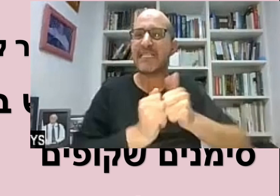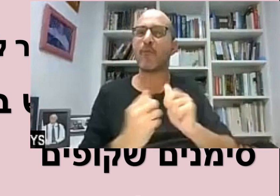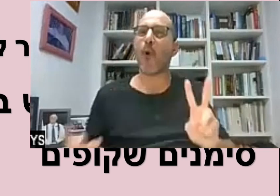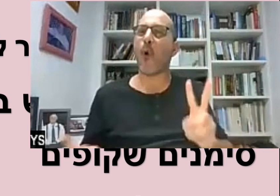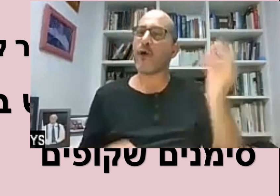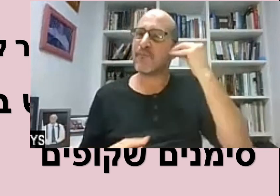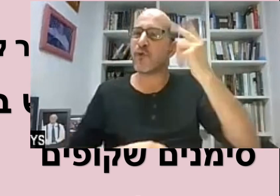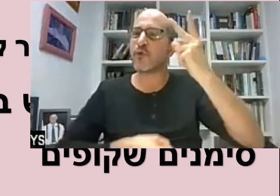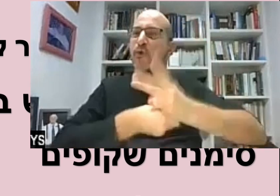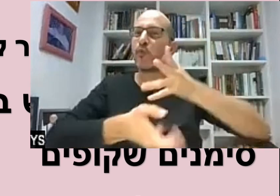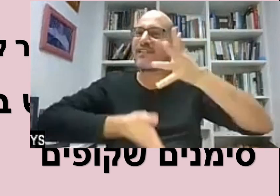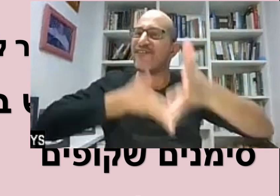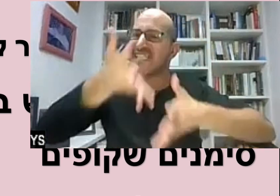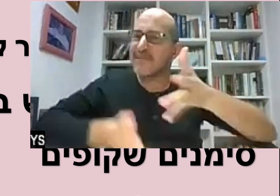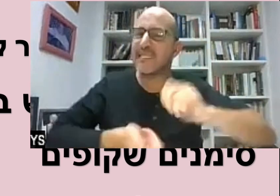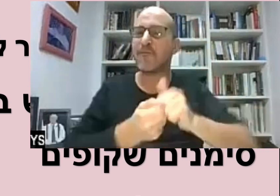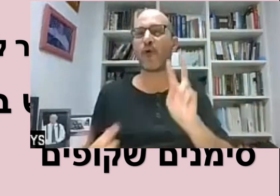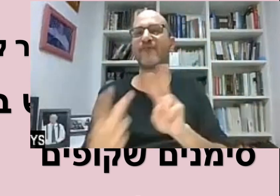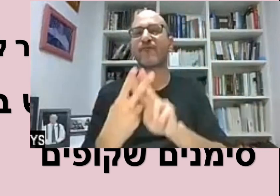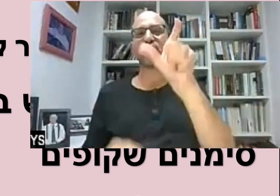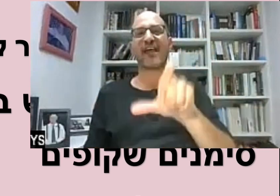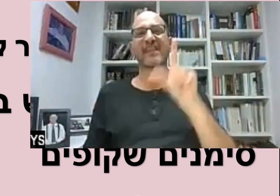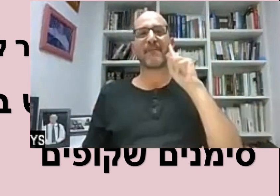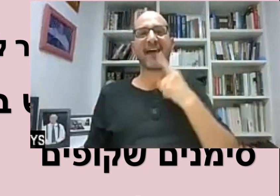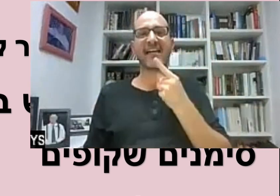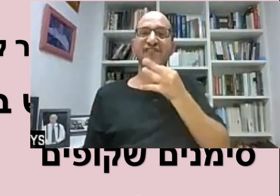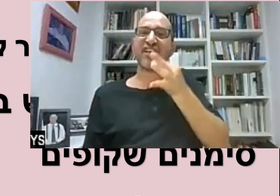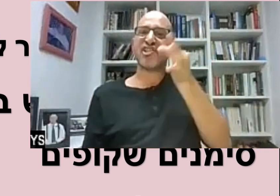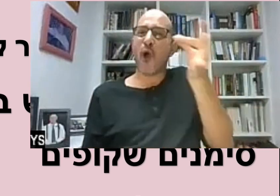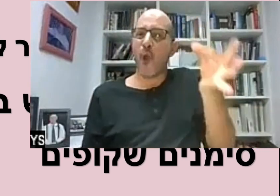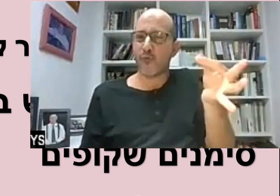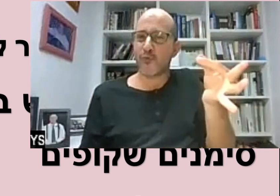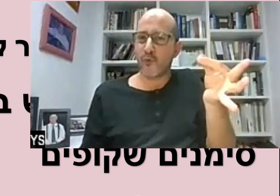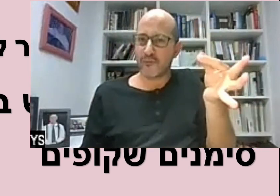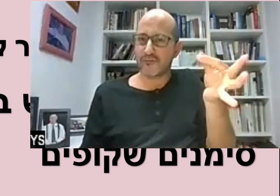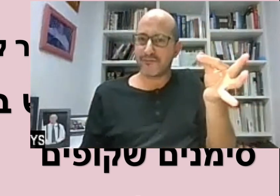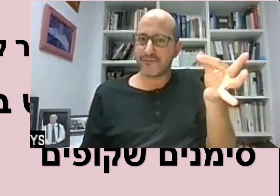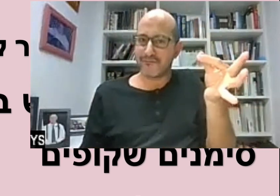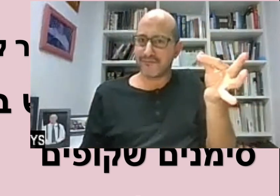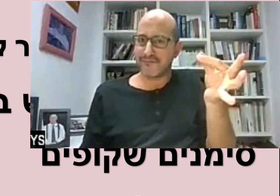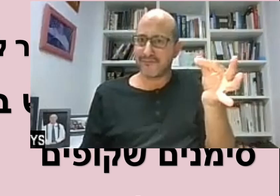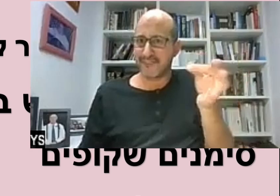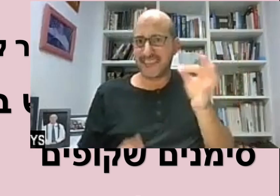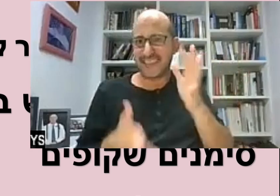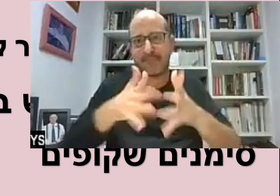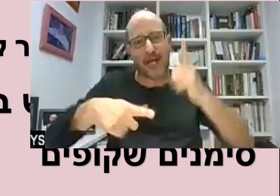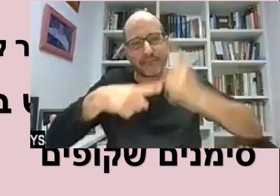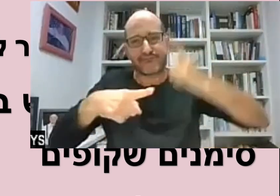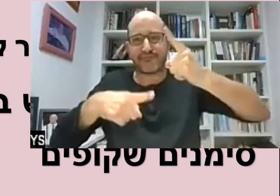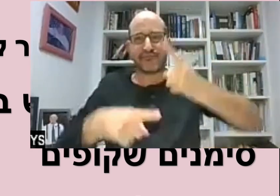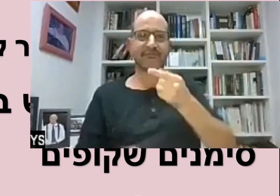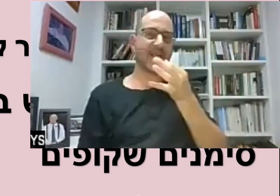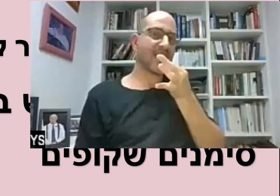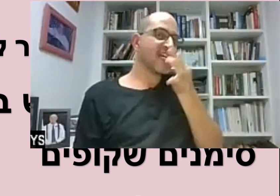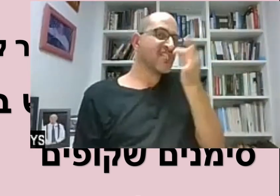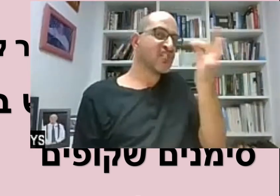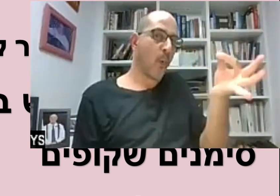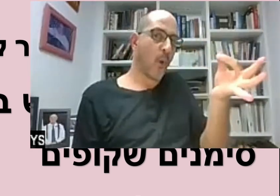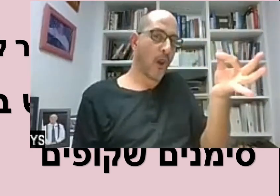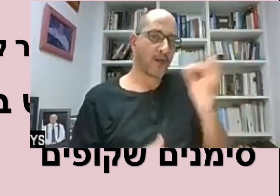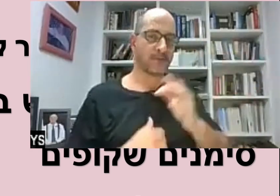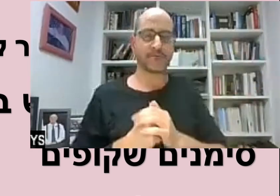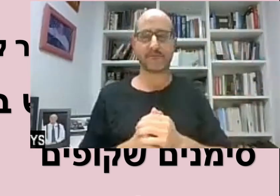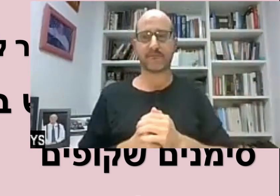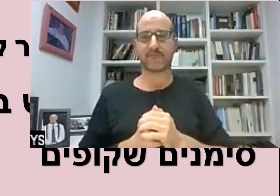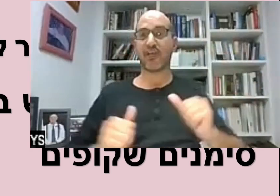אז צריכים לראות במילון שפת הסימנים, או ללמוד בקורס שפת הסימנים, או לפגוש אדם חירש ולשאול אותו, אפרופו לשאול, כדי לדעת את הסימן